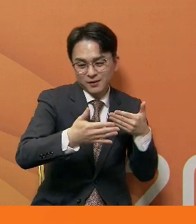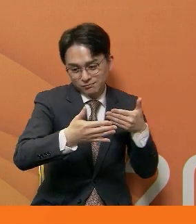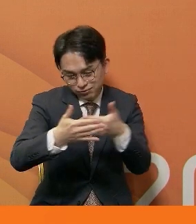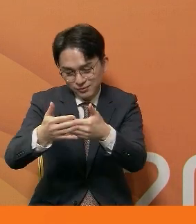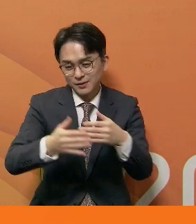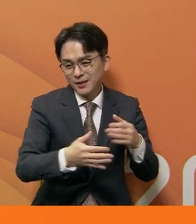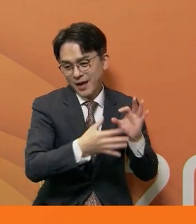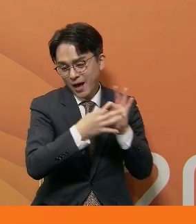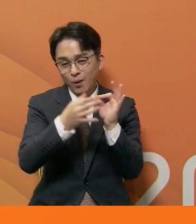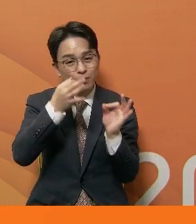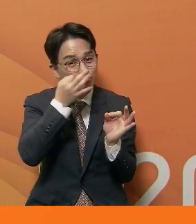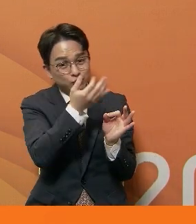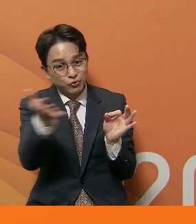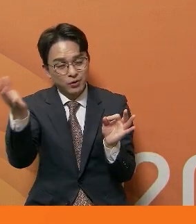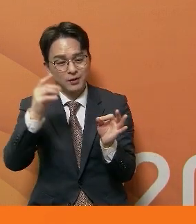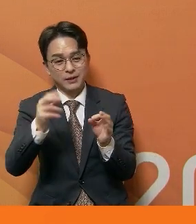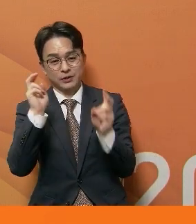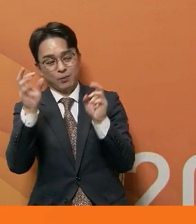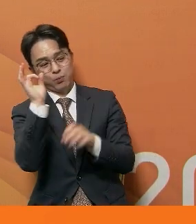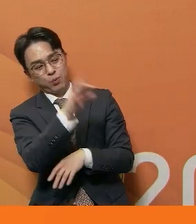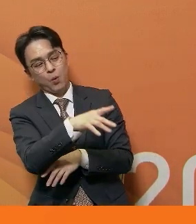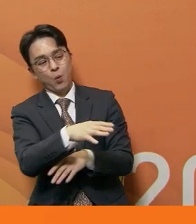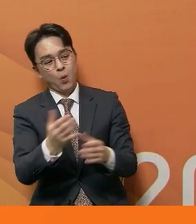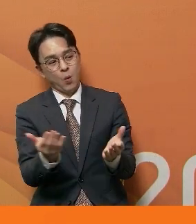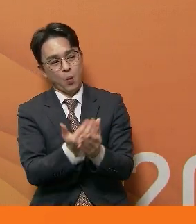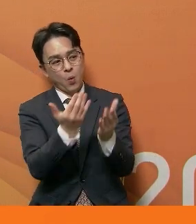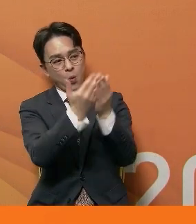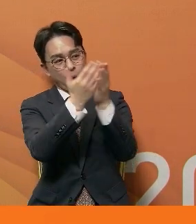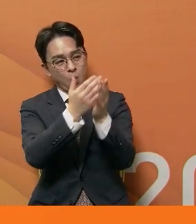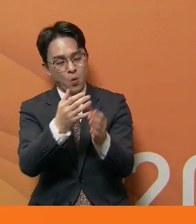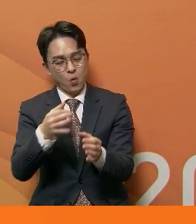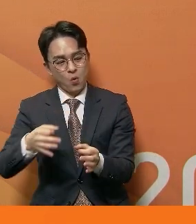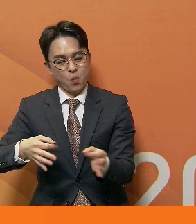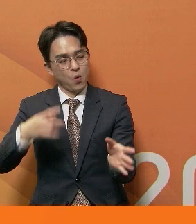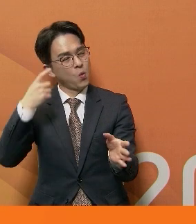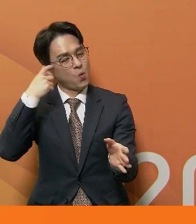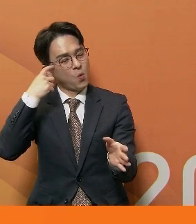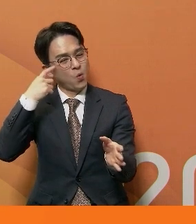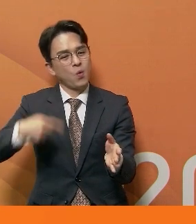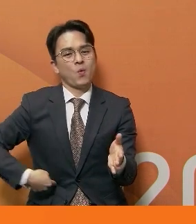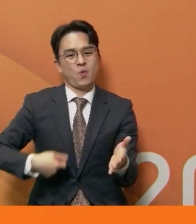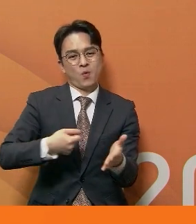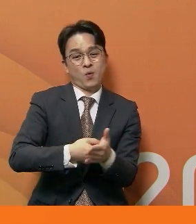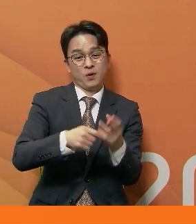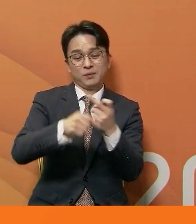가능성을 높이고자 하는데 가장 큰 목적이 있다라고 이해를 해주시면 좋을 것 같습니다